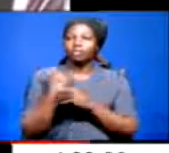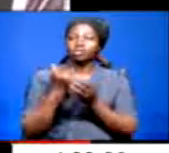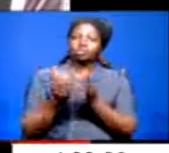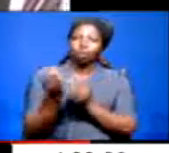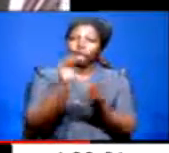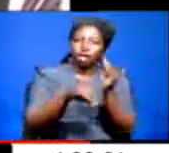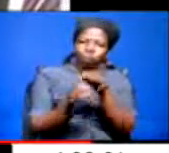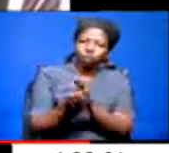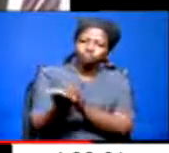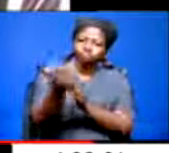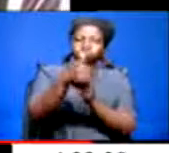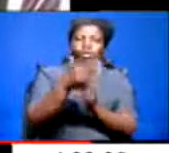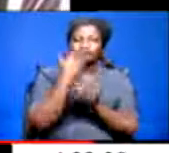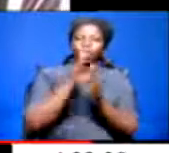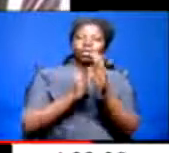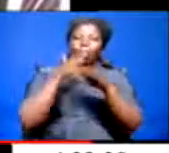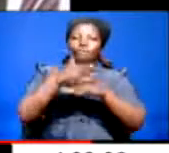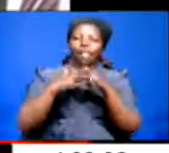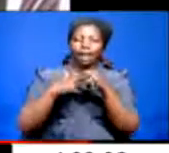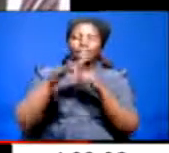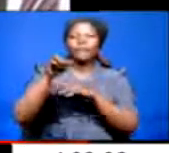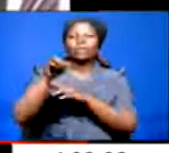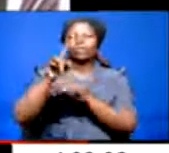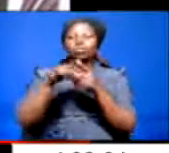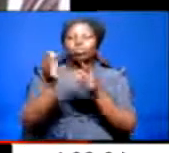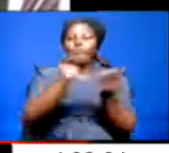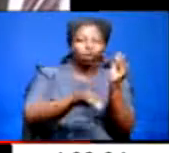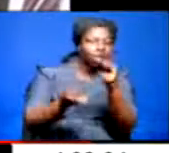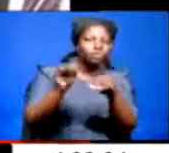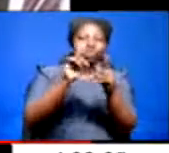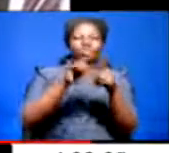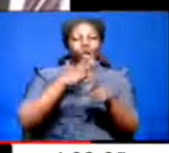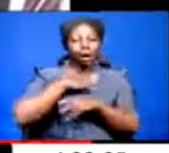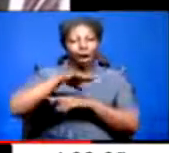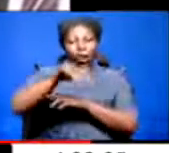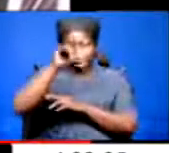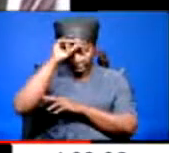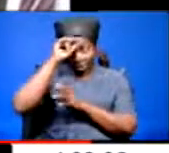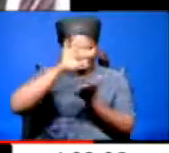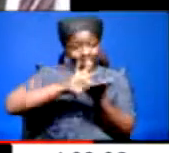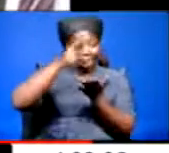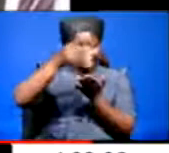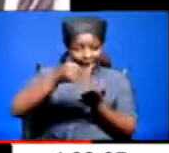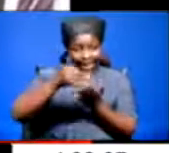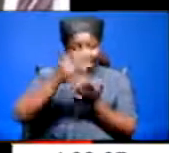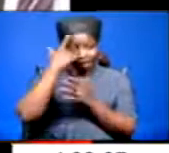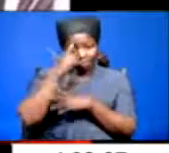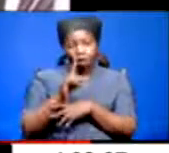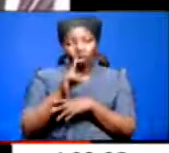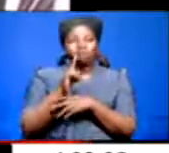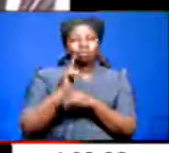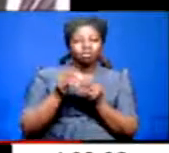ya milioni 9 kuweza kuchangia ile kikapu yetu ya county government ya kurespondi mambo ya